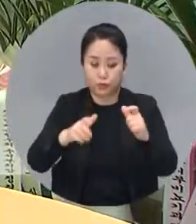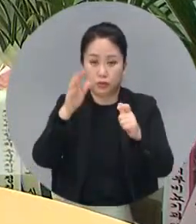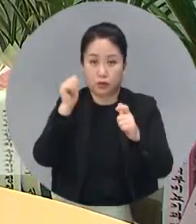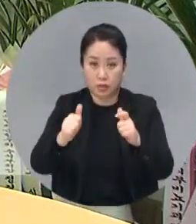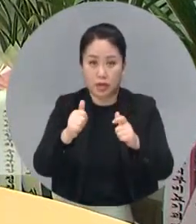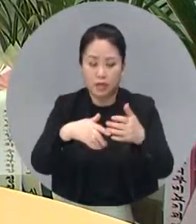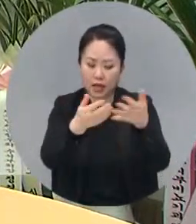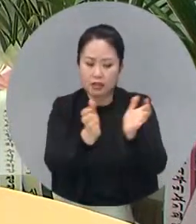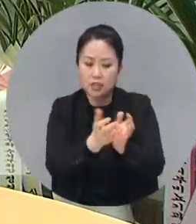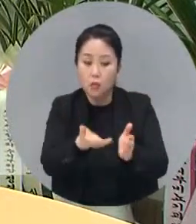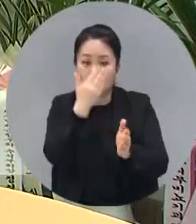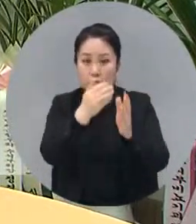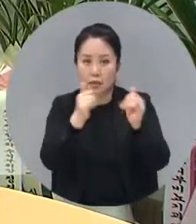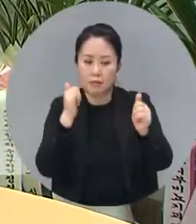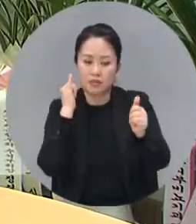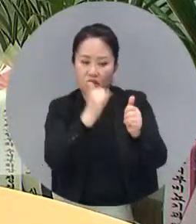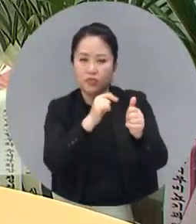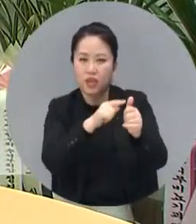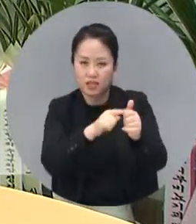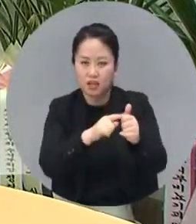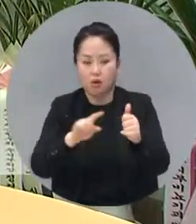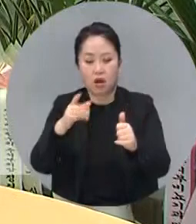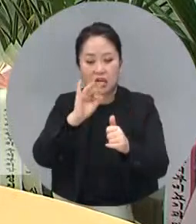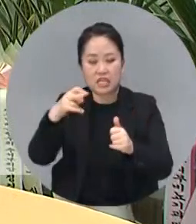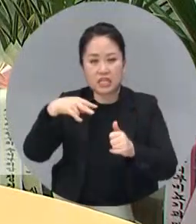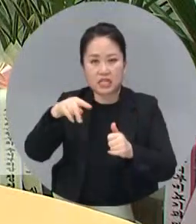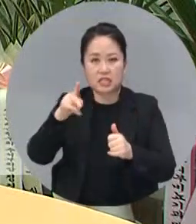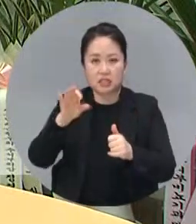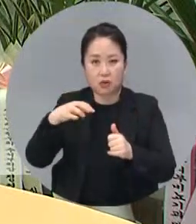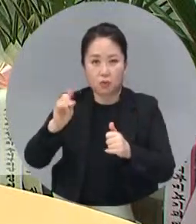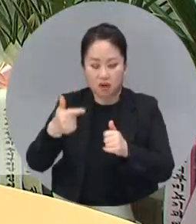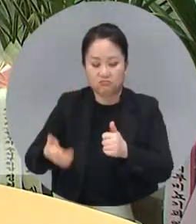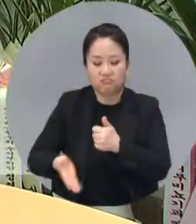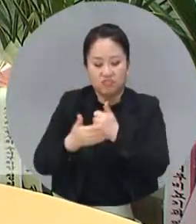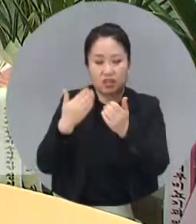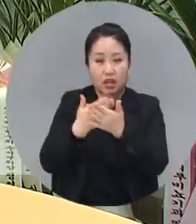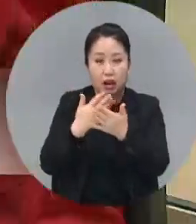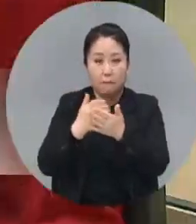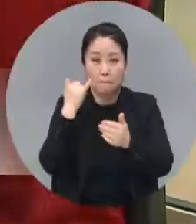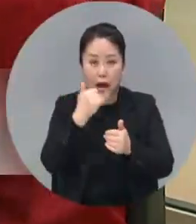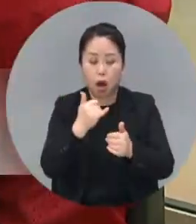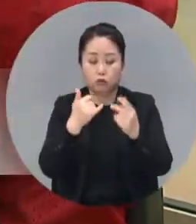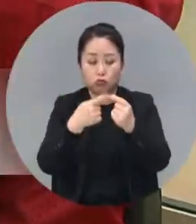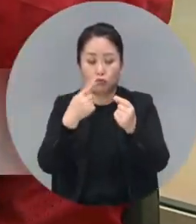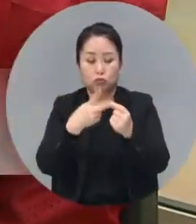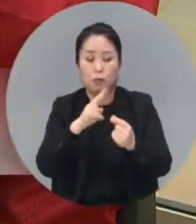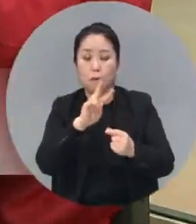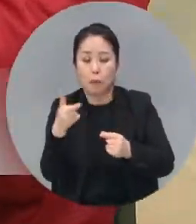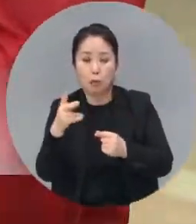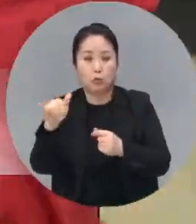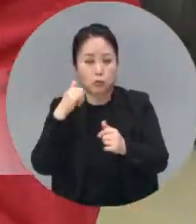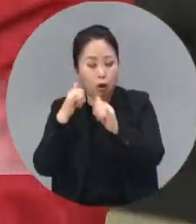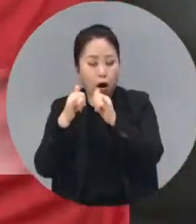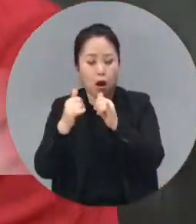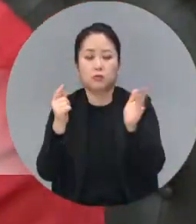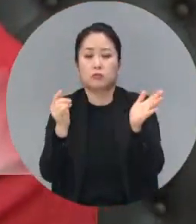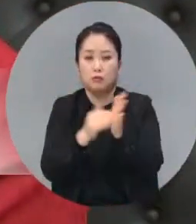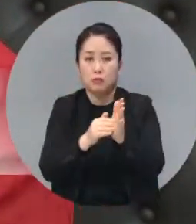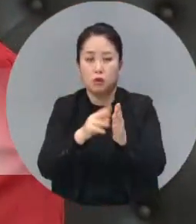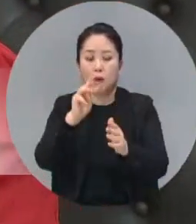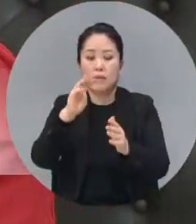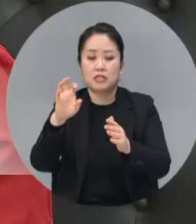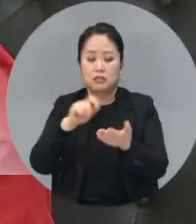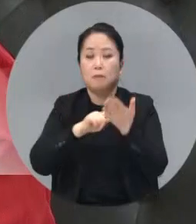관계자에게 전화를 걸어 자신에 대한 지지를 호소할 당시 두 차례나 전화를 바꿔받은 사실이 MBC 보도로